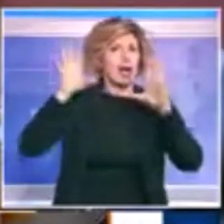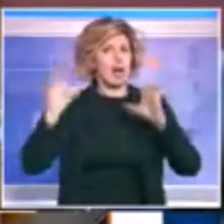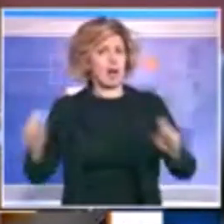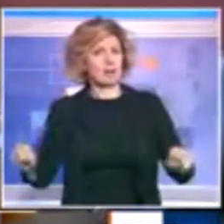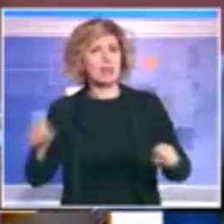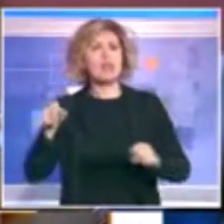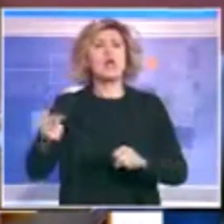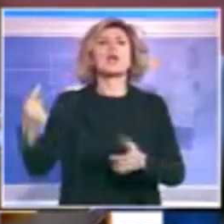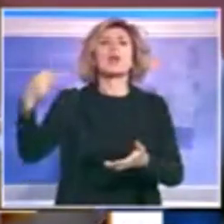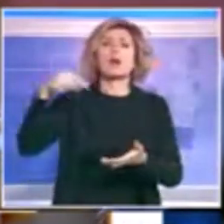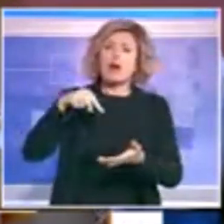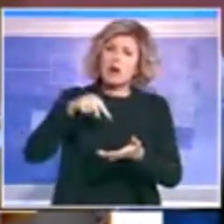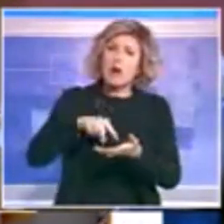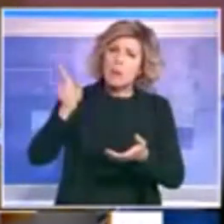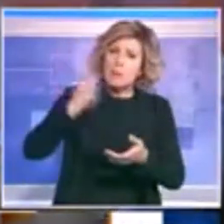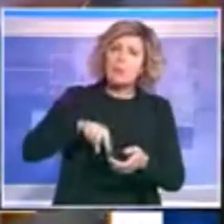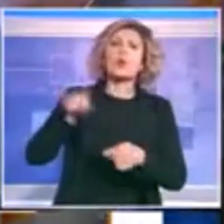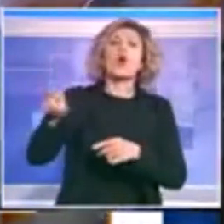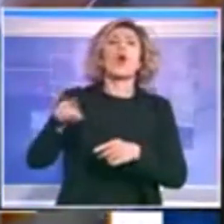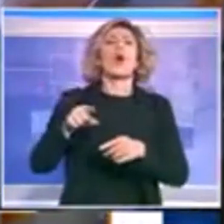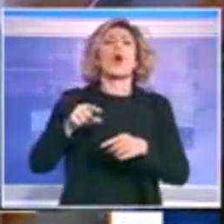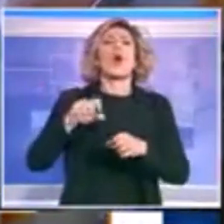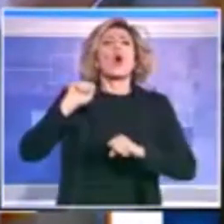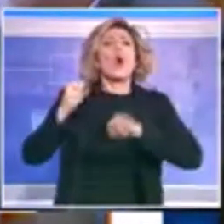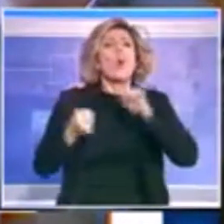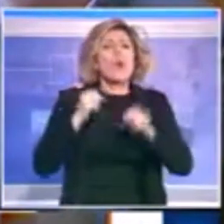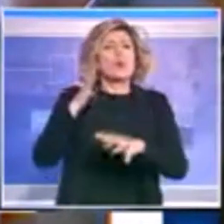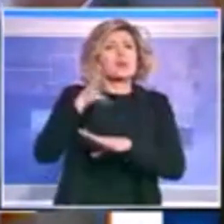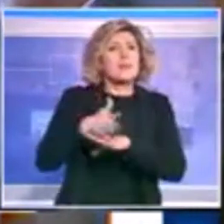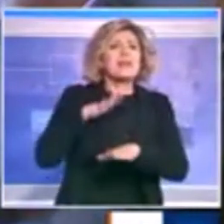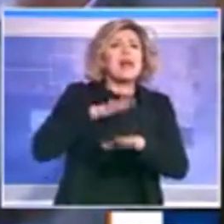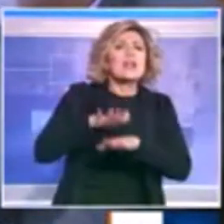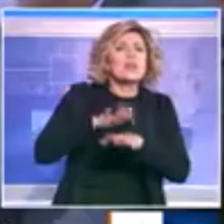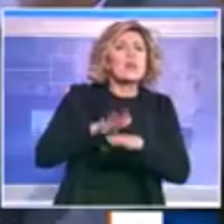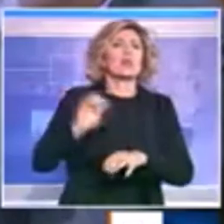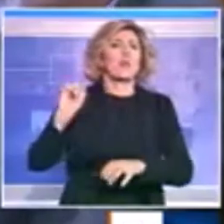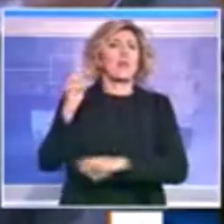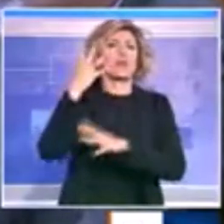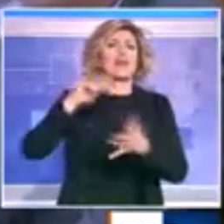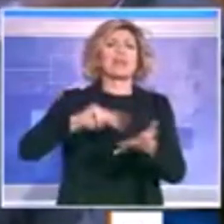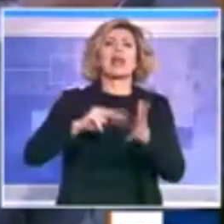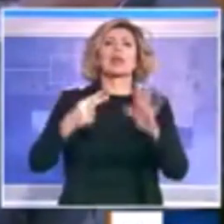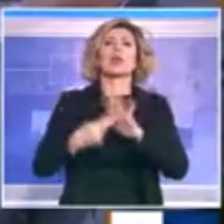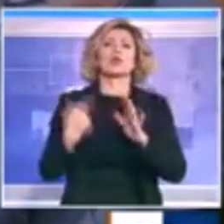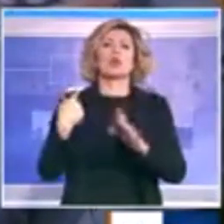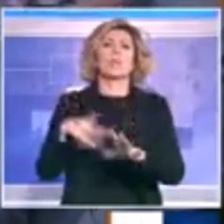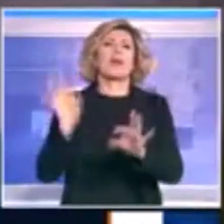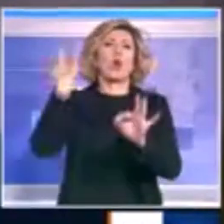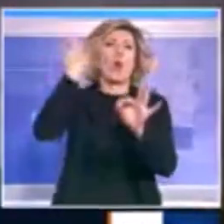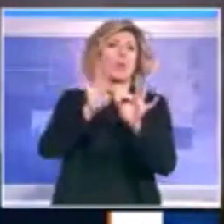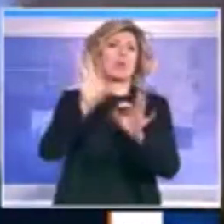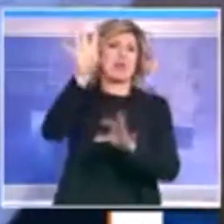e saranno inoltre utilizzate buone pratiche, esperienze e le più moderne tecnologie per raggiungere gli obiettivi.